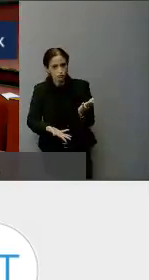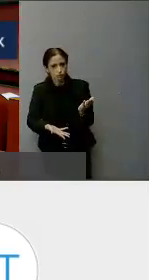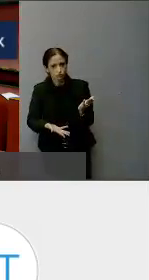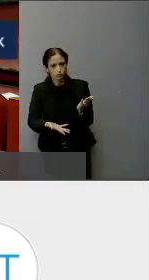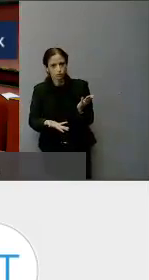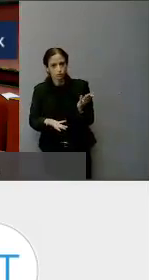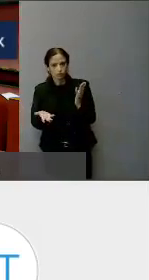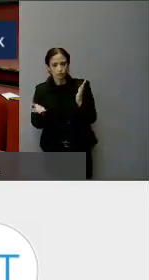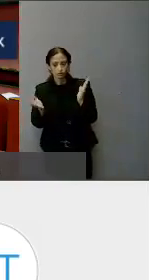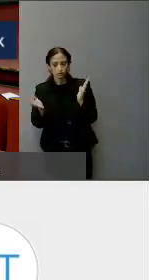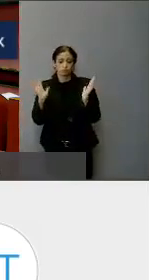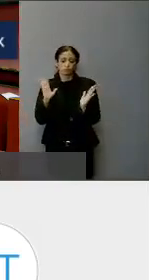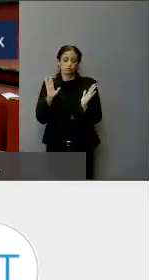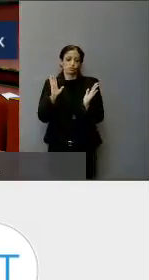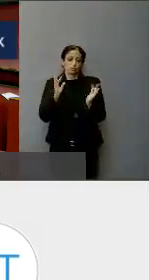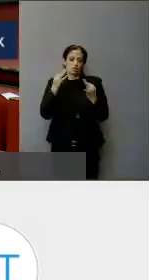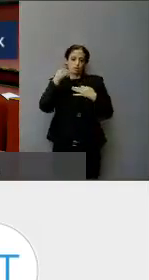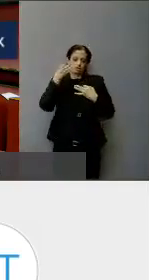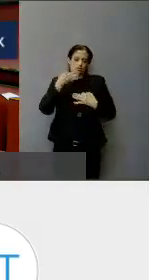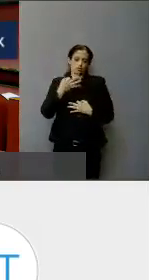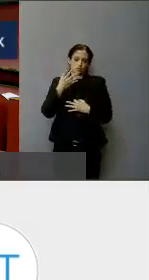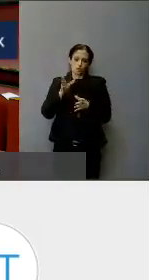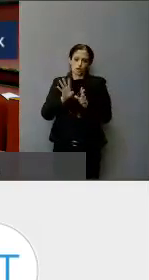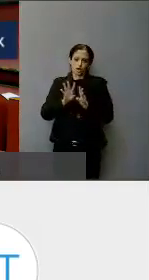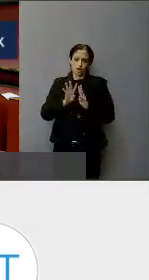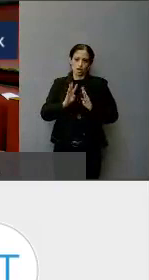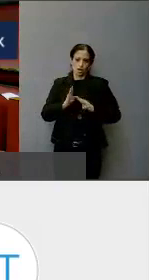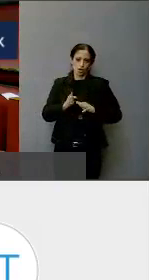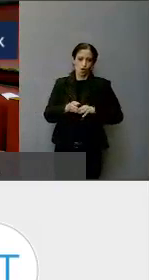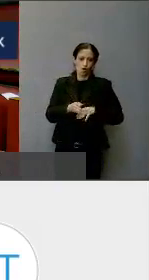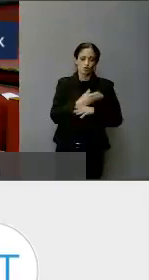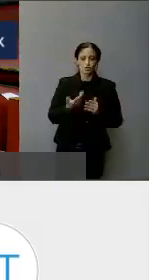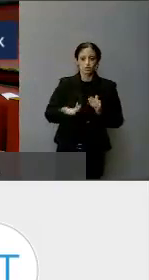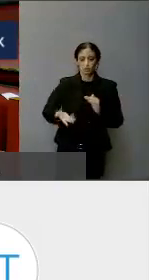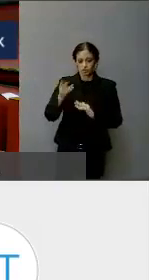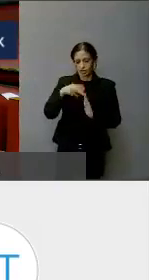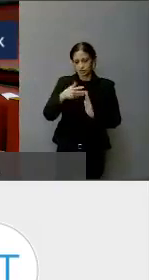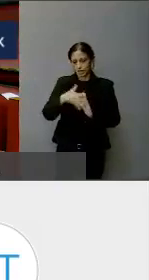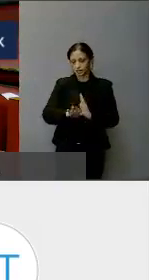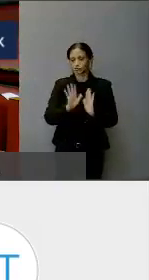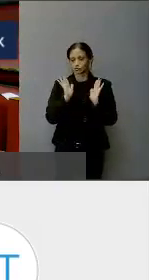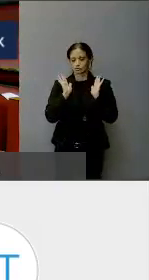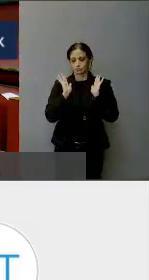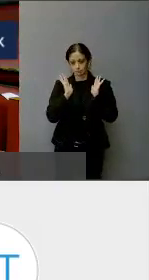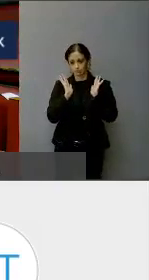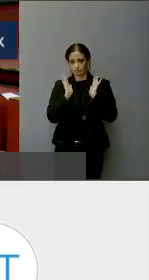sicura che consiglio di maggioranza avranno letto ma è veramente un documento significativo